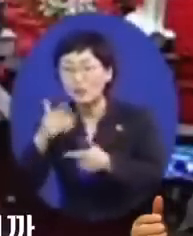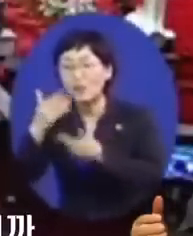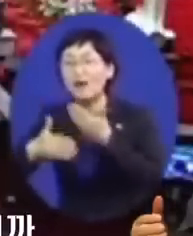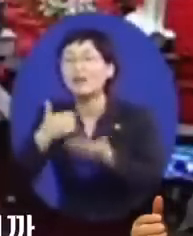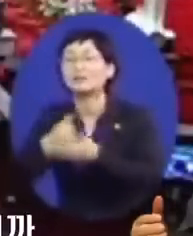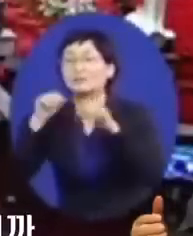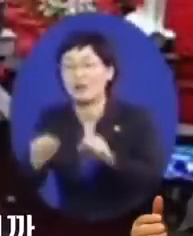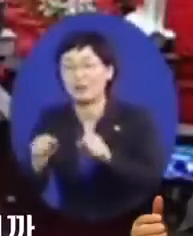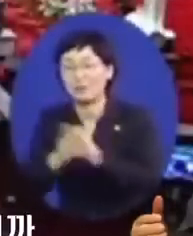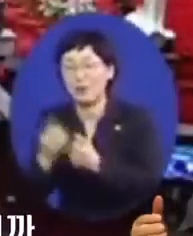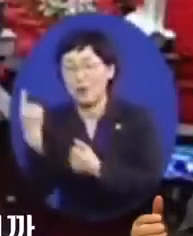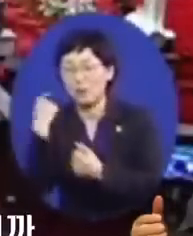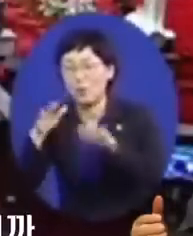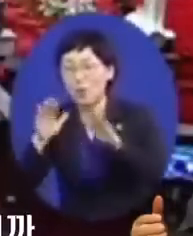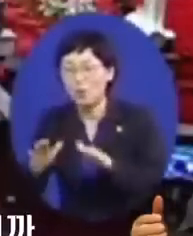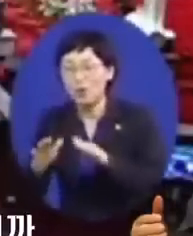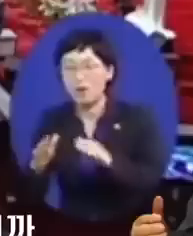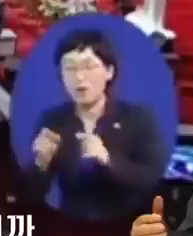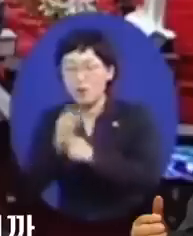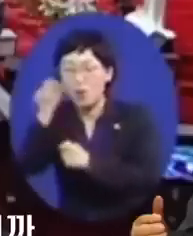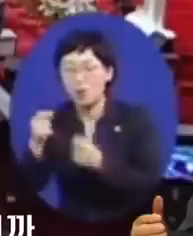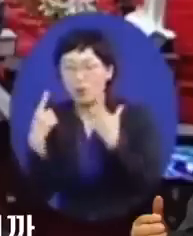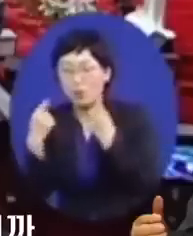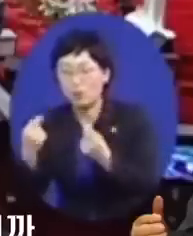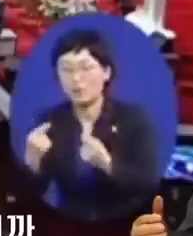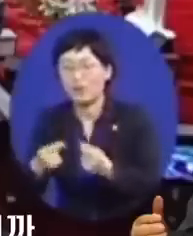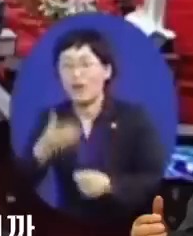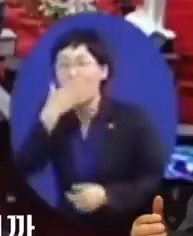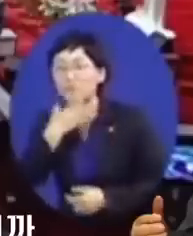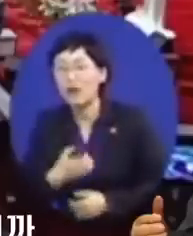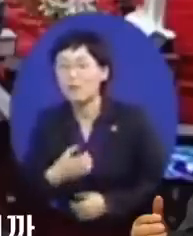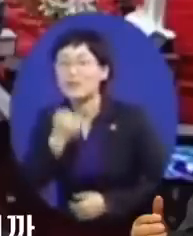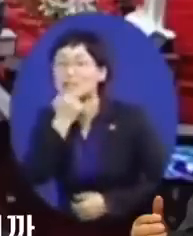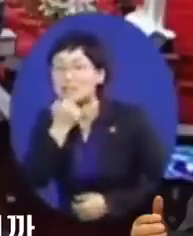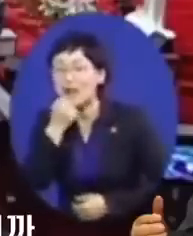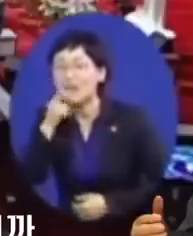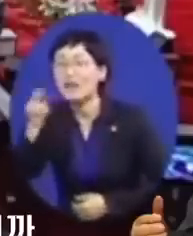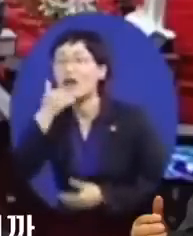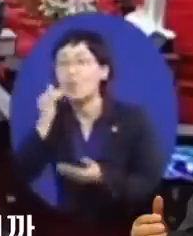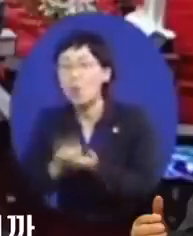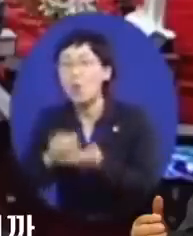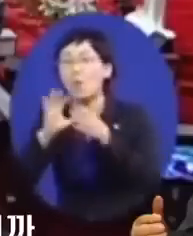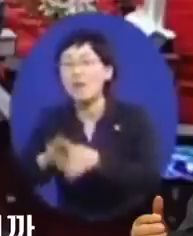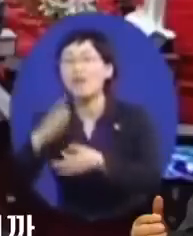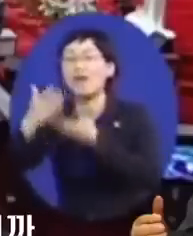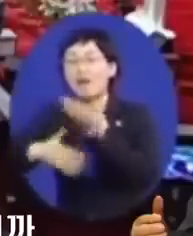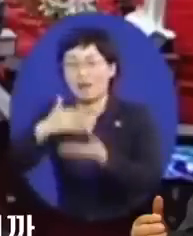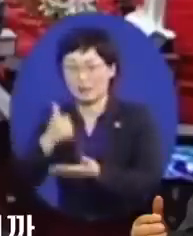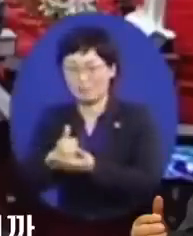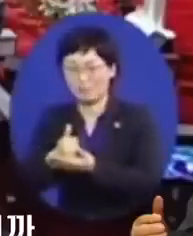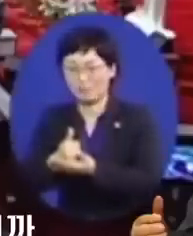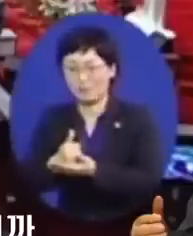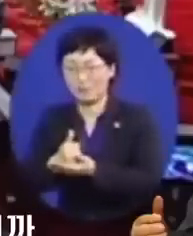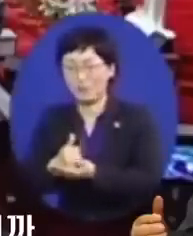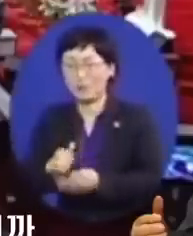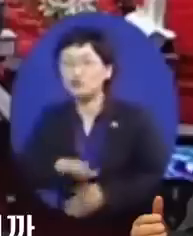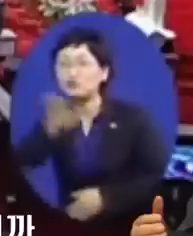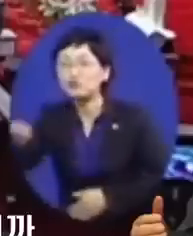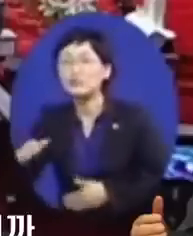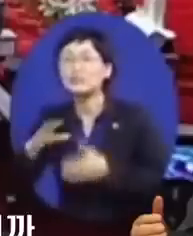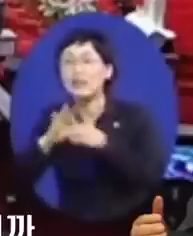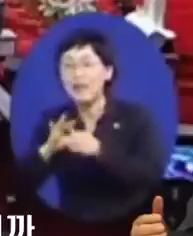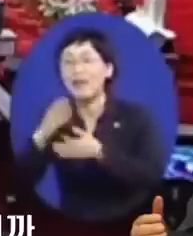그러므로 어제나 오늘이나 동일하신 하나님은 아브라함의 하나님, 이삭의 하나님, 야곱 하나님뿐 아니라 우리들의 하나님도 되신다는